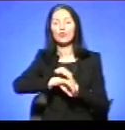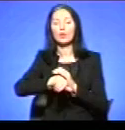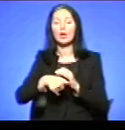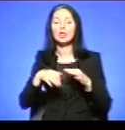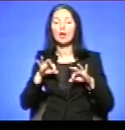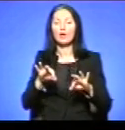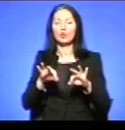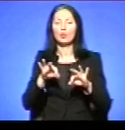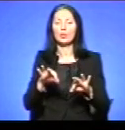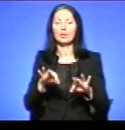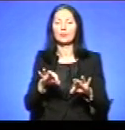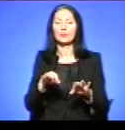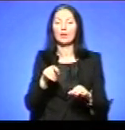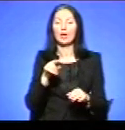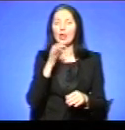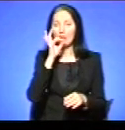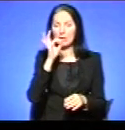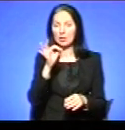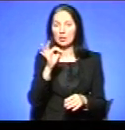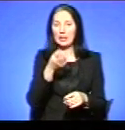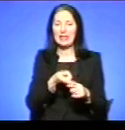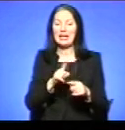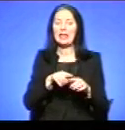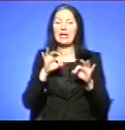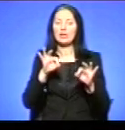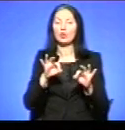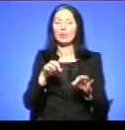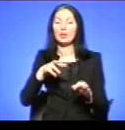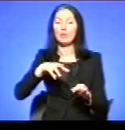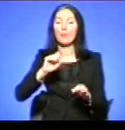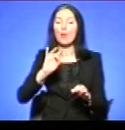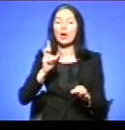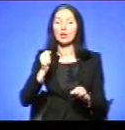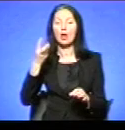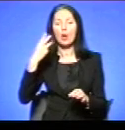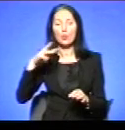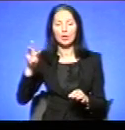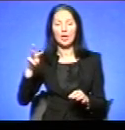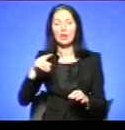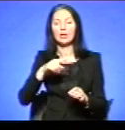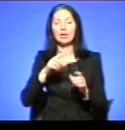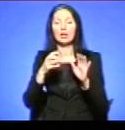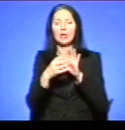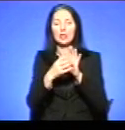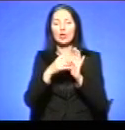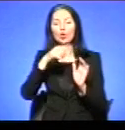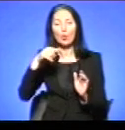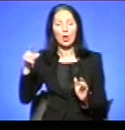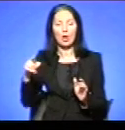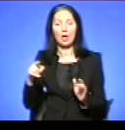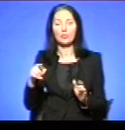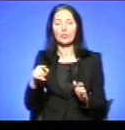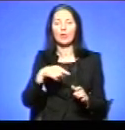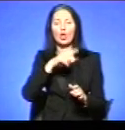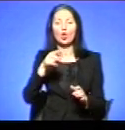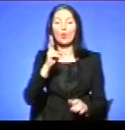автомобіль. При тому, вказавши, який автомобіль, марка, модель, не забути номерний знак вказати, по можливості номер кузова